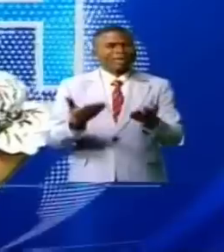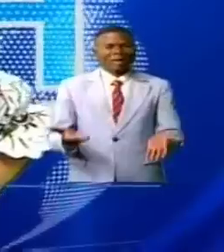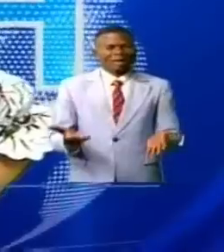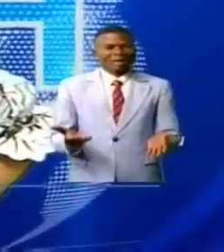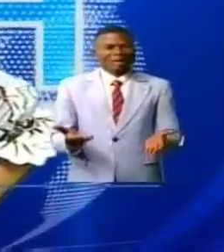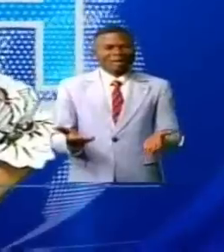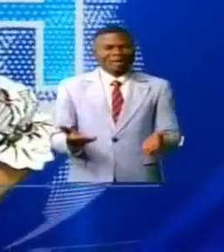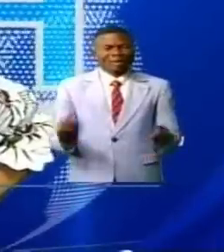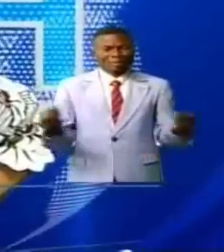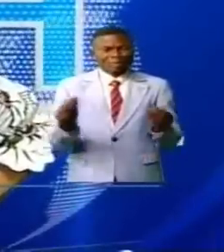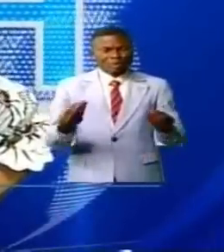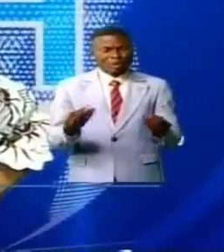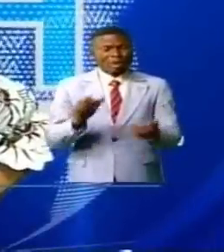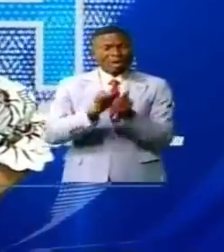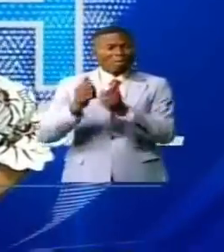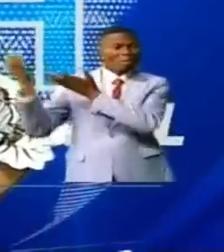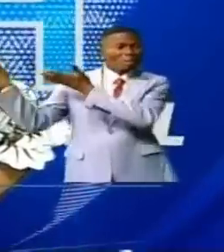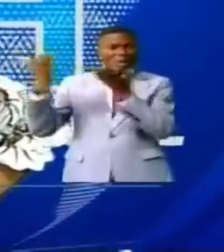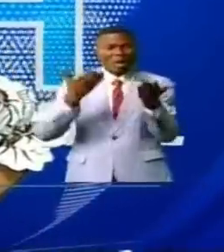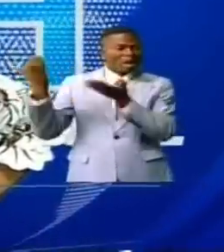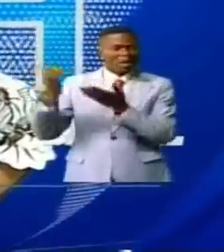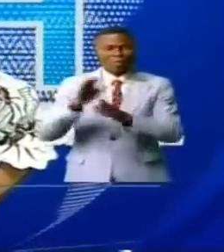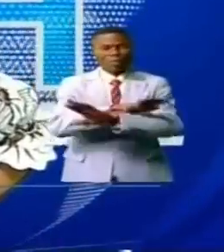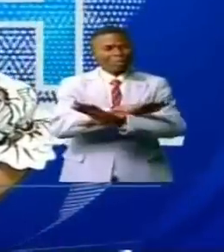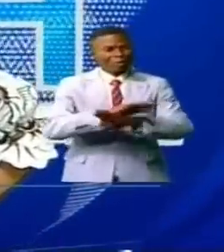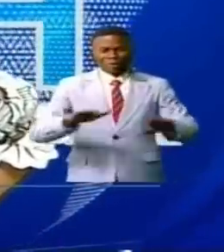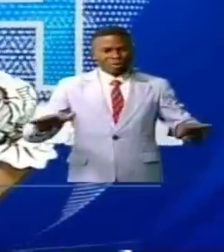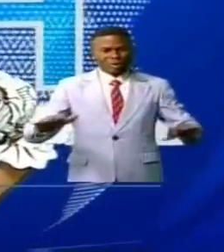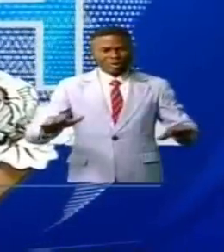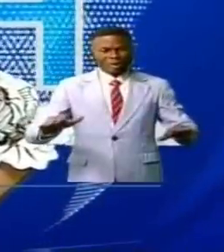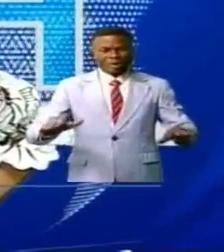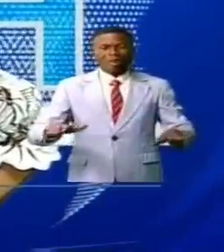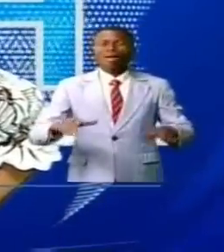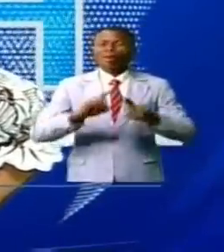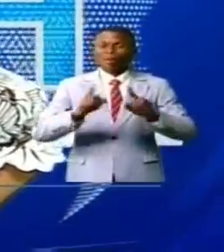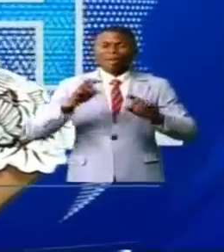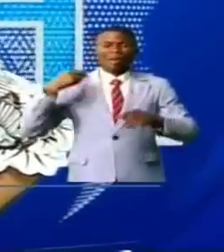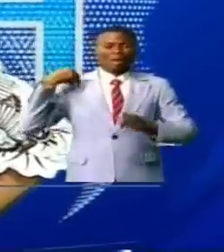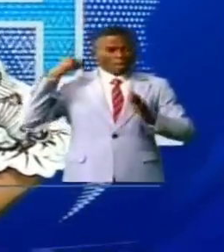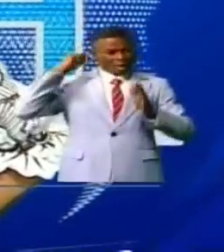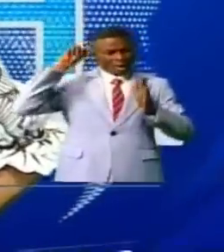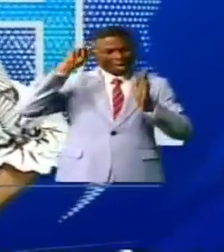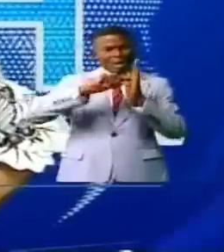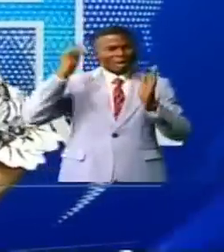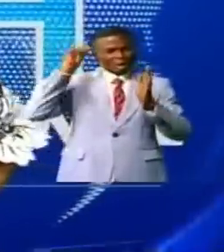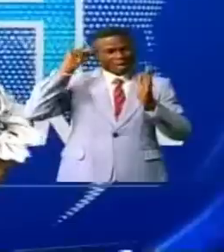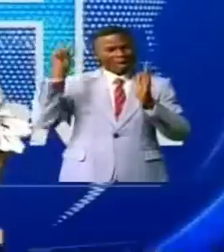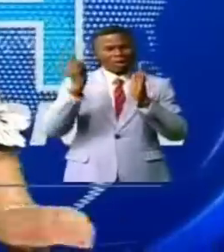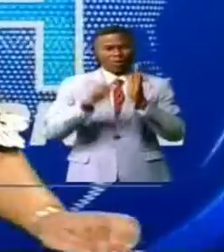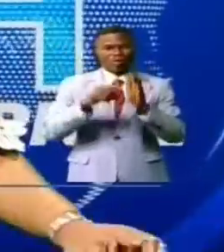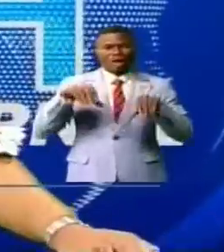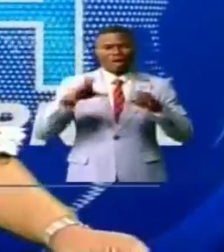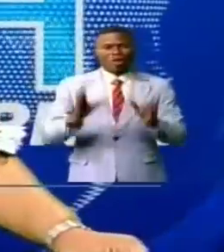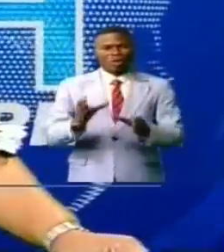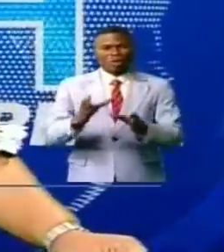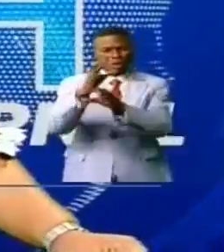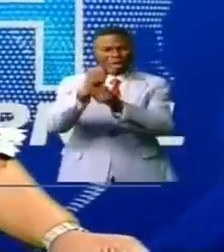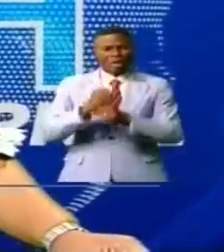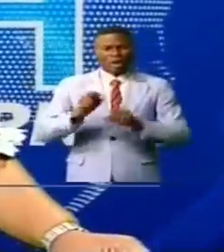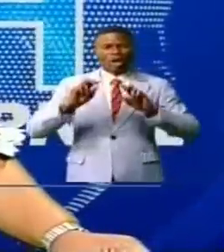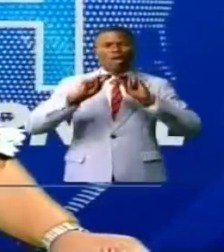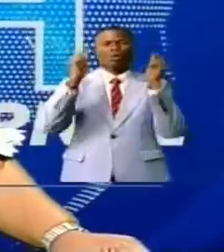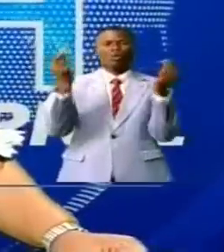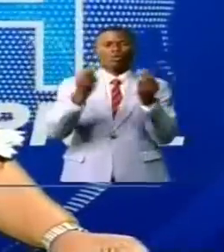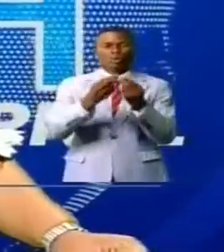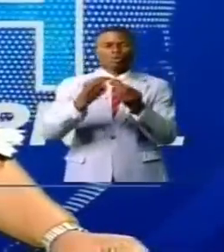jours. Il ne sera plus question de les importer car le gouvernement congolais vient de se doter d'une usine de